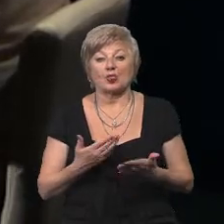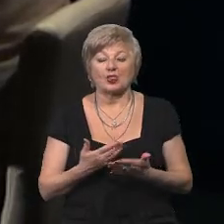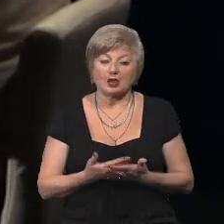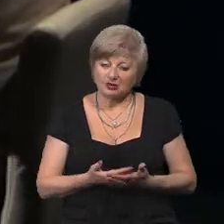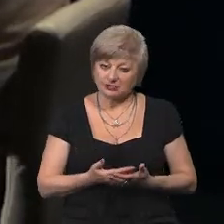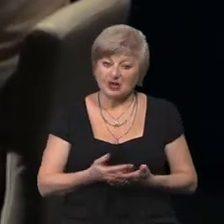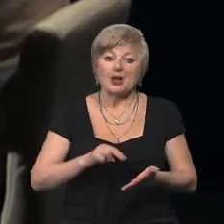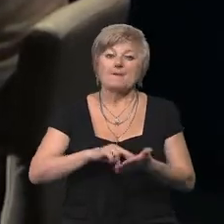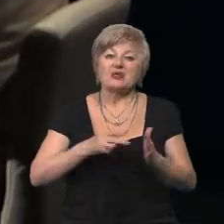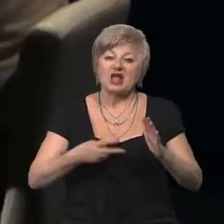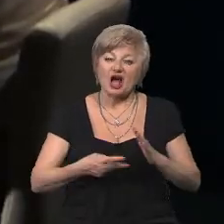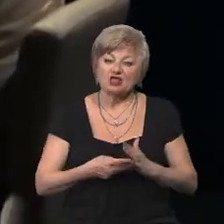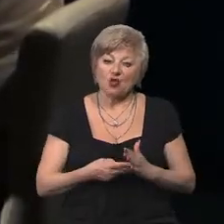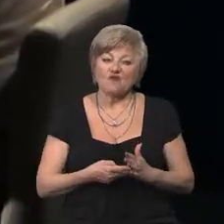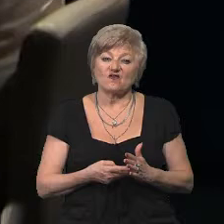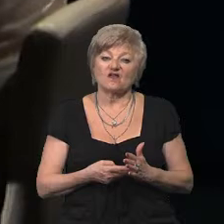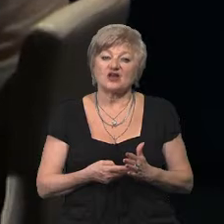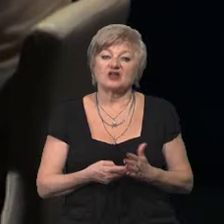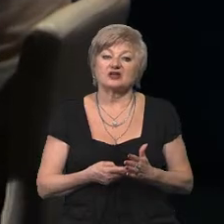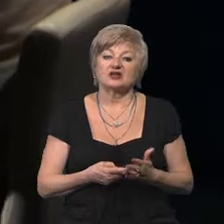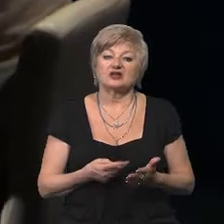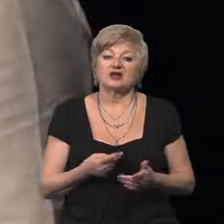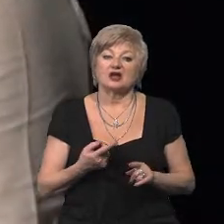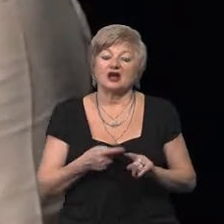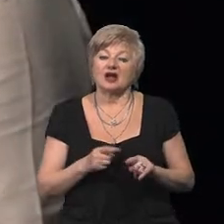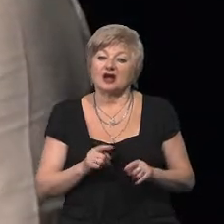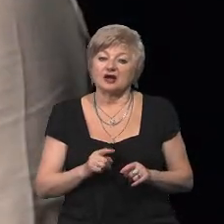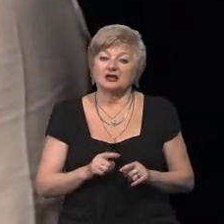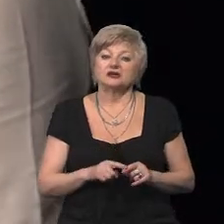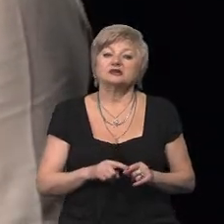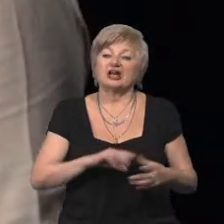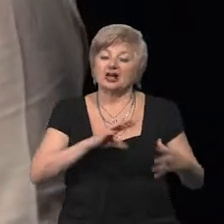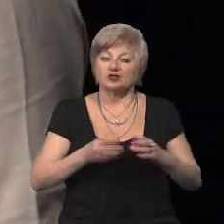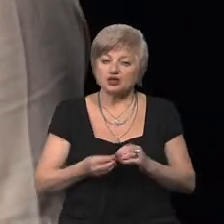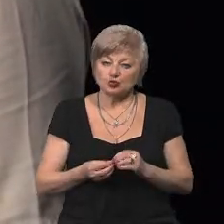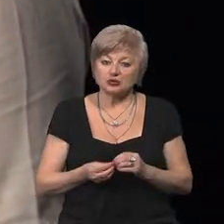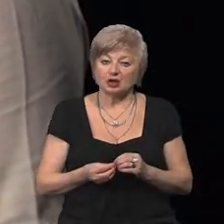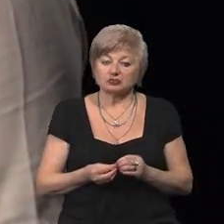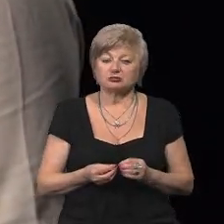рекламной как бы, стратегии, рекламной стратегии. Это не только афиша, это и